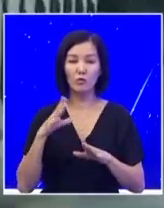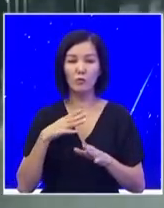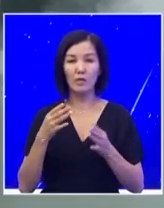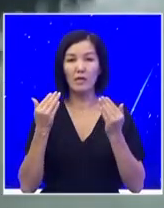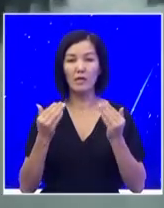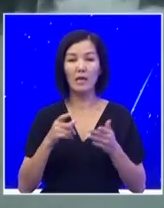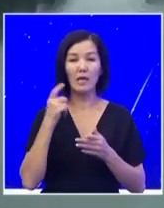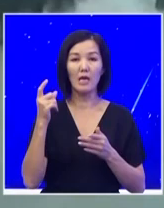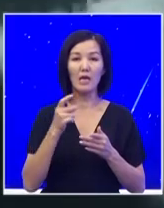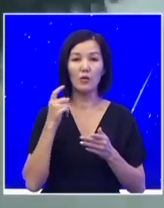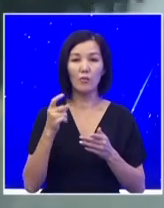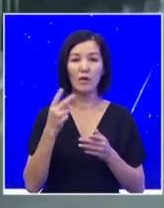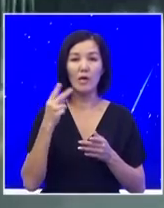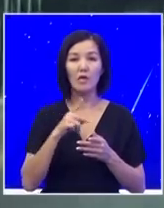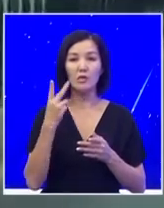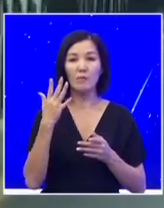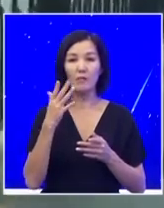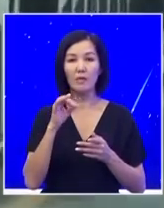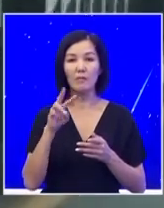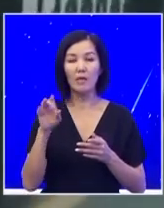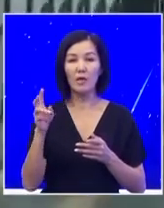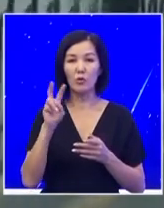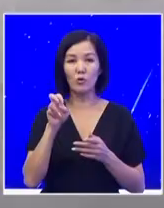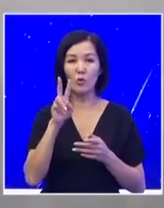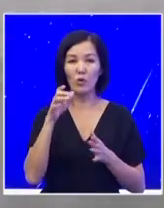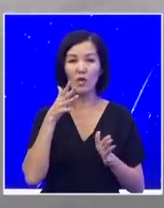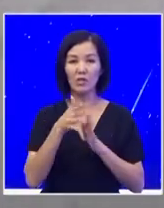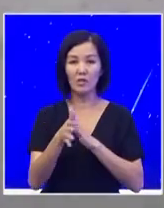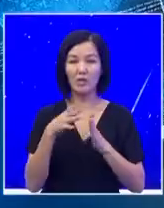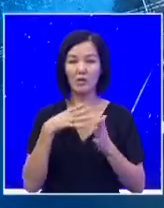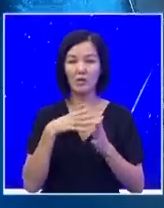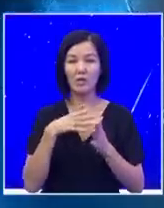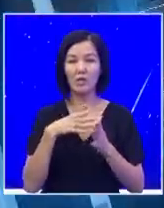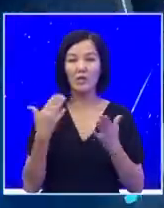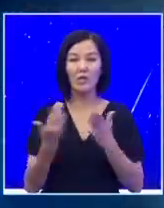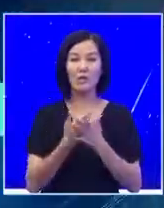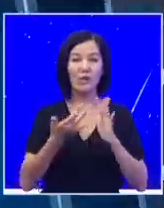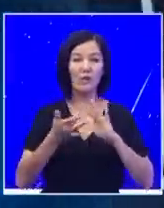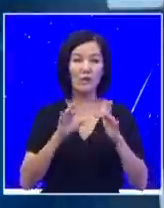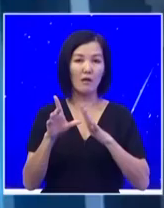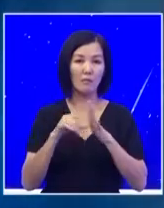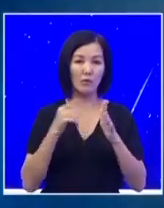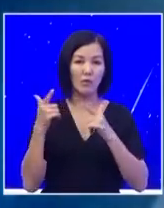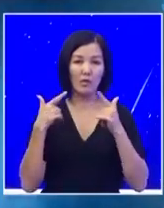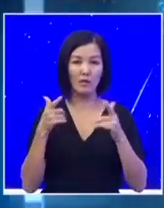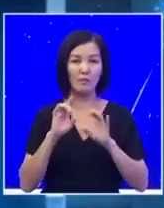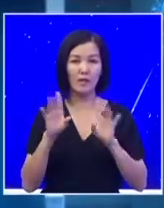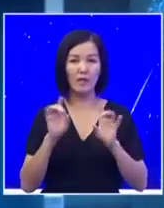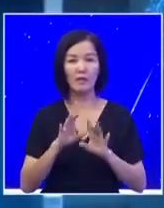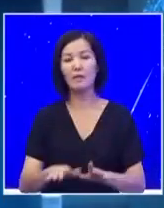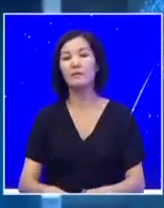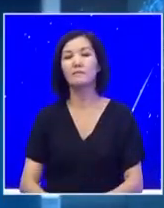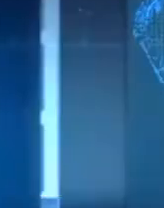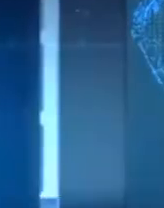Ел экономикасы 25 миллиард доллардан астам шығынға ұшырады. Топтаманы ғаламтор ақпараттар мен дайындаған Меруерт